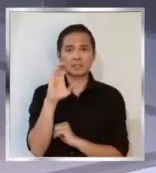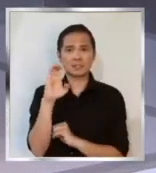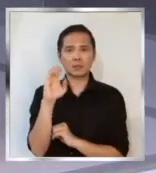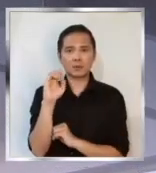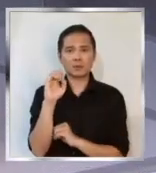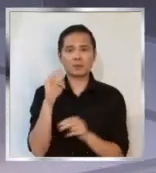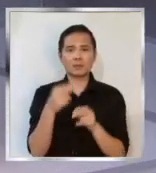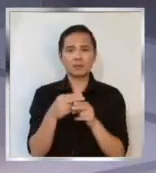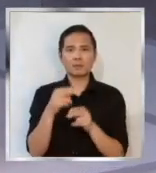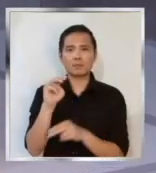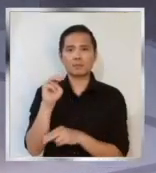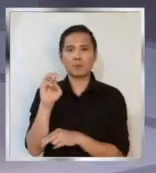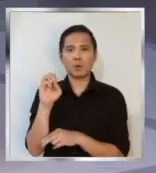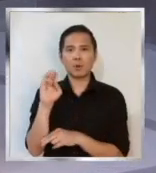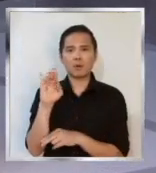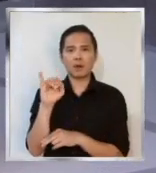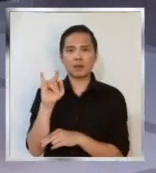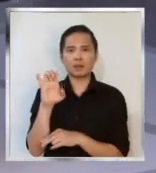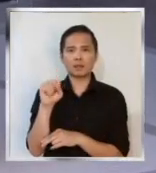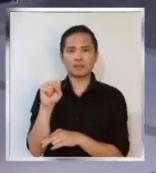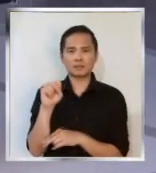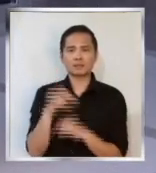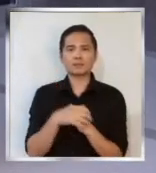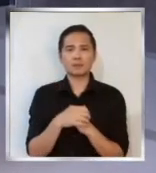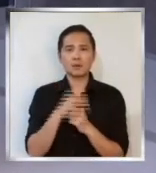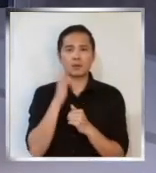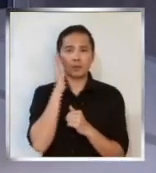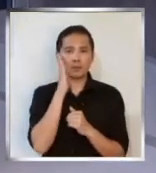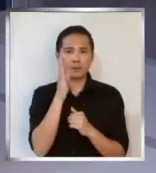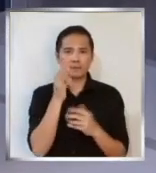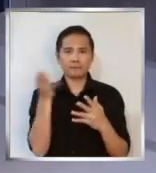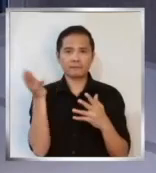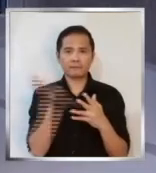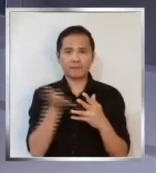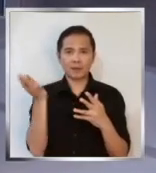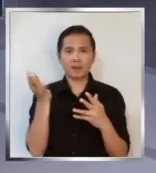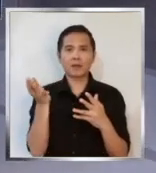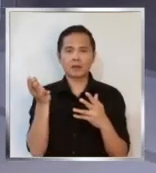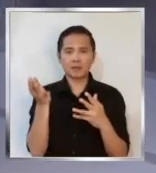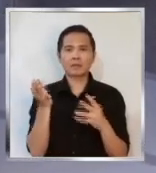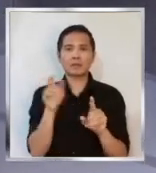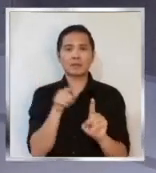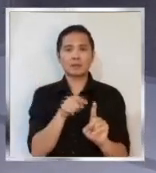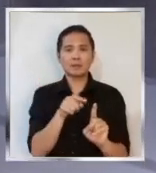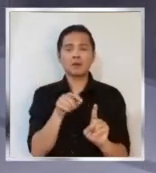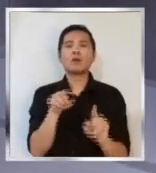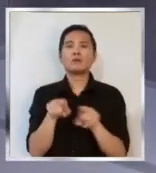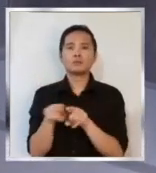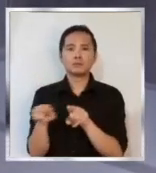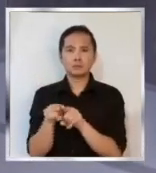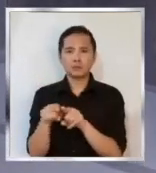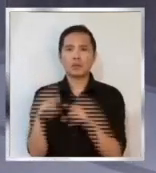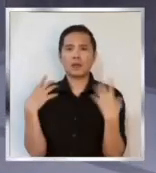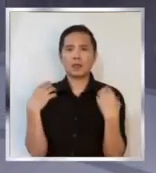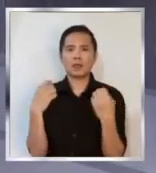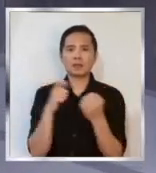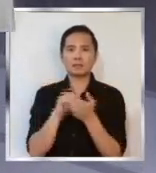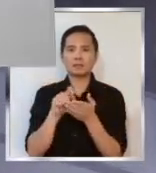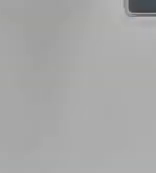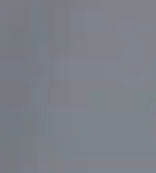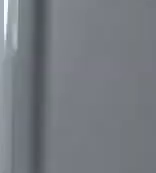Morales. Posible ring maharap sa kasong administratibo si Health Secretary Francisco Duque. Nakatutok si Mav